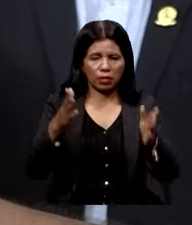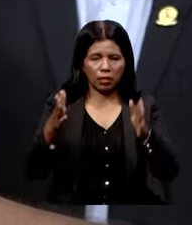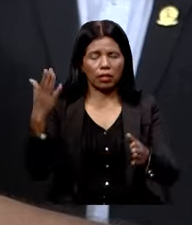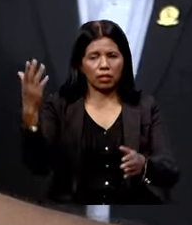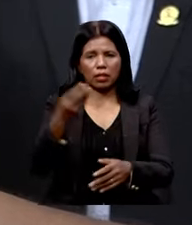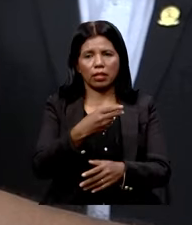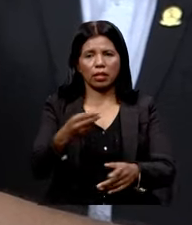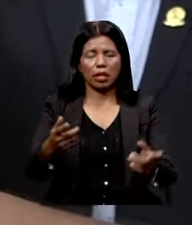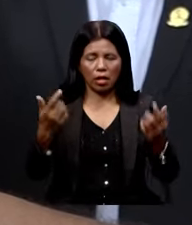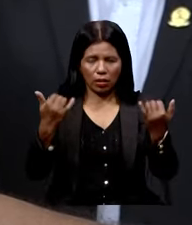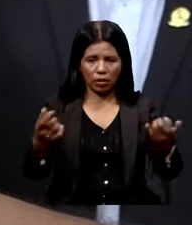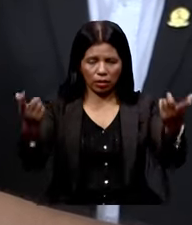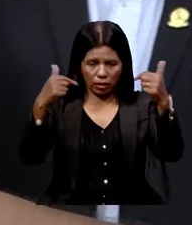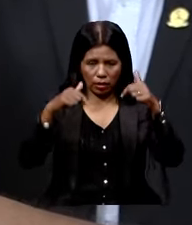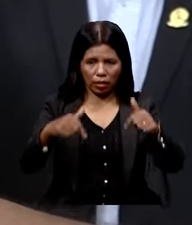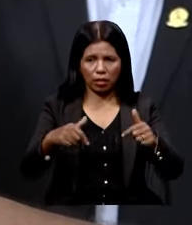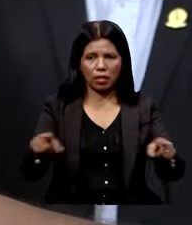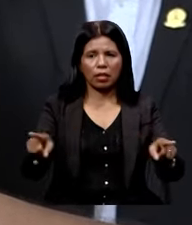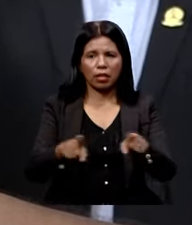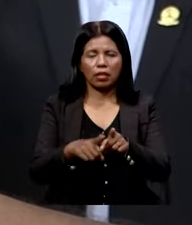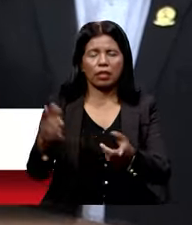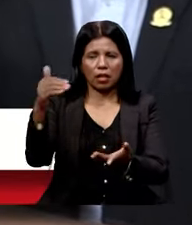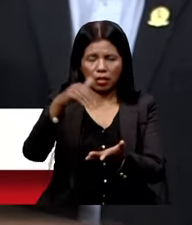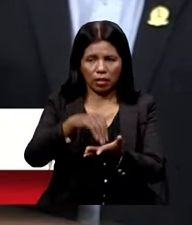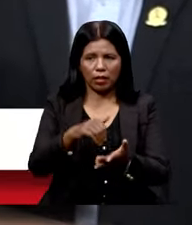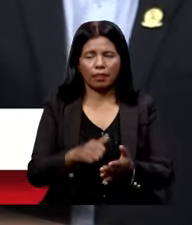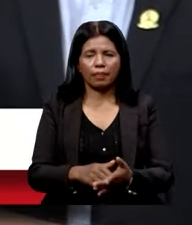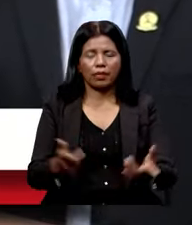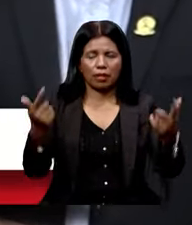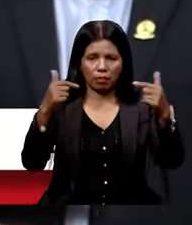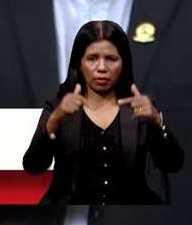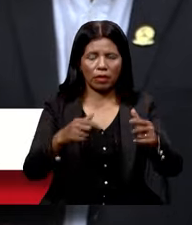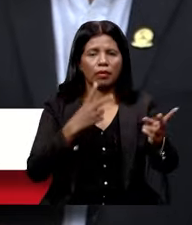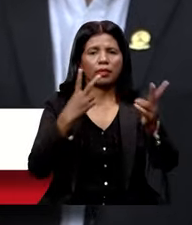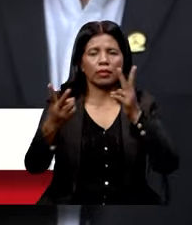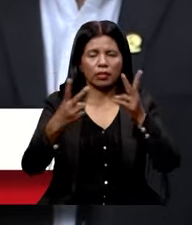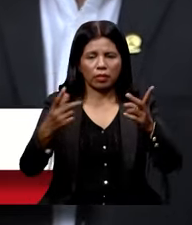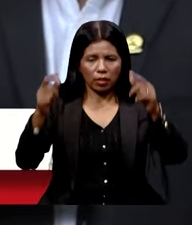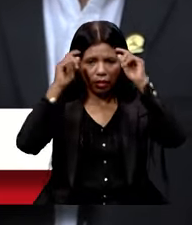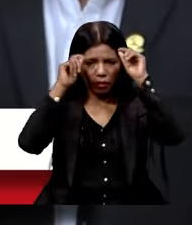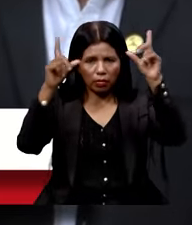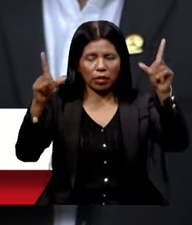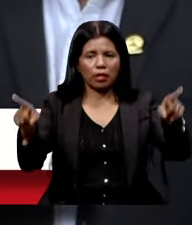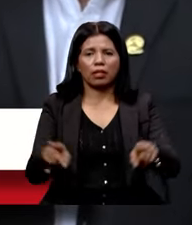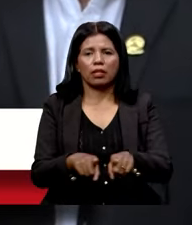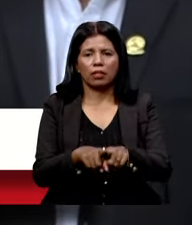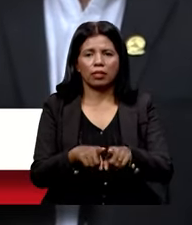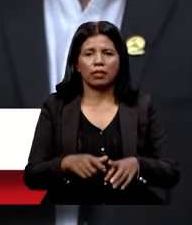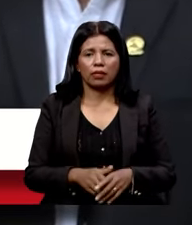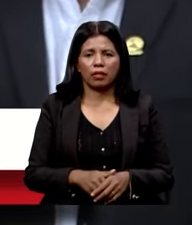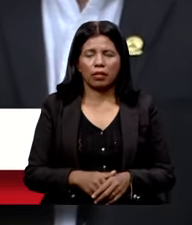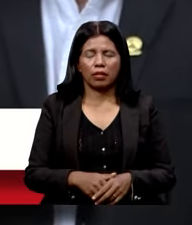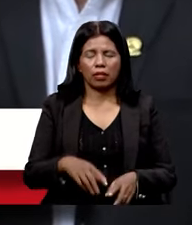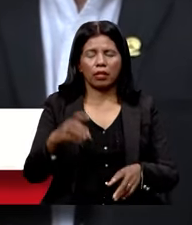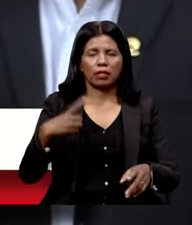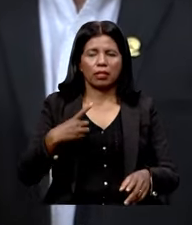agora, filha falei mãe, eleito da Lei da Tã, e mãe visita Timor. No dar de Per,